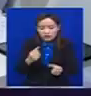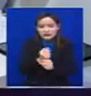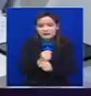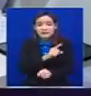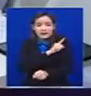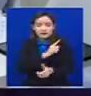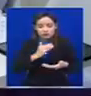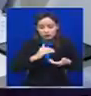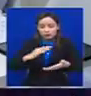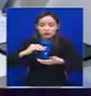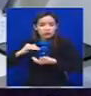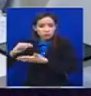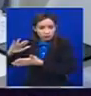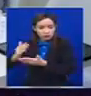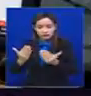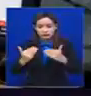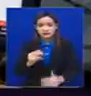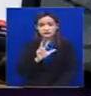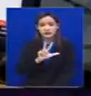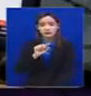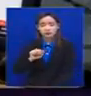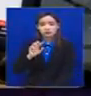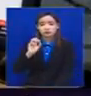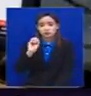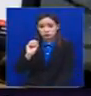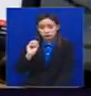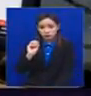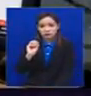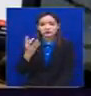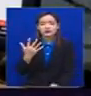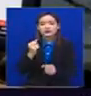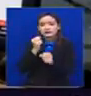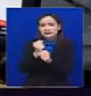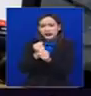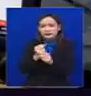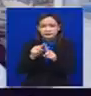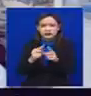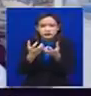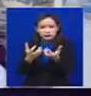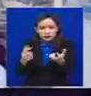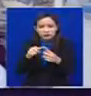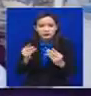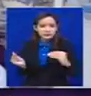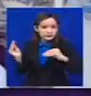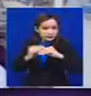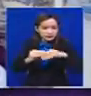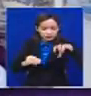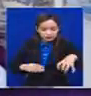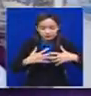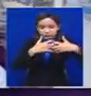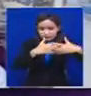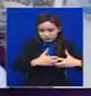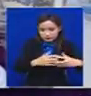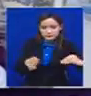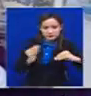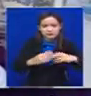งออก Industry 3.0 หรือยุคการผลิตภาพหรือ Productivity มีการเพิ่มกลไกของอุตสาหกรรมเป็นอุตสาหก